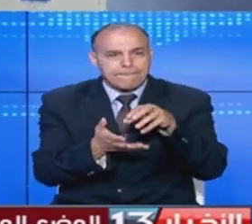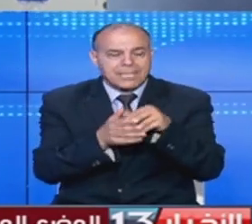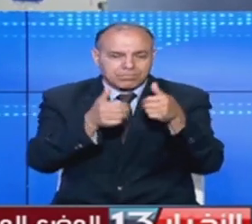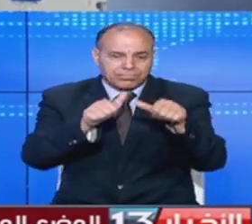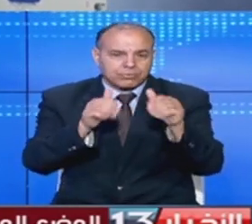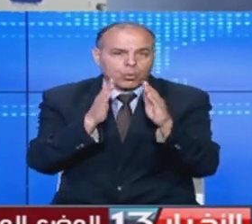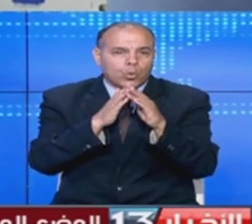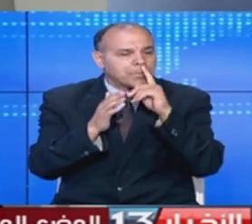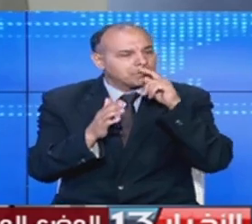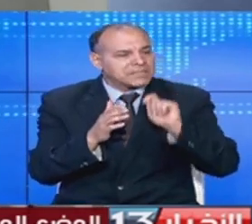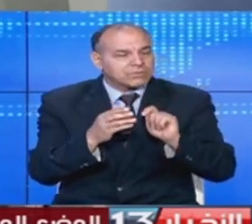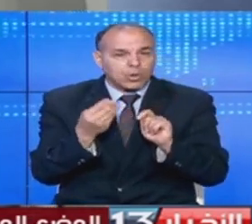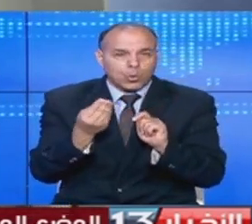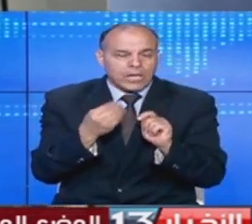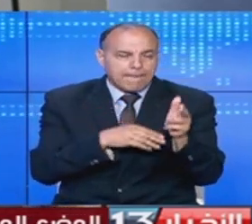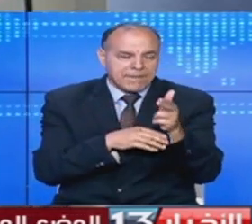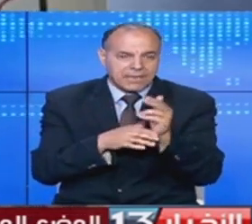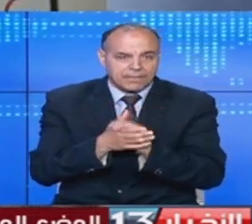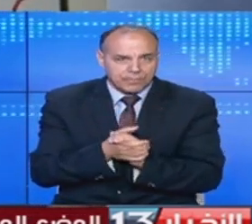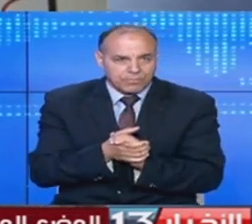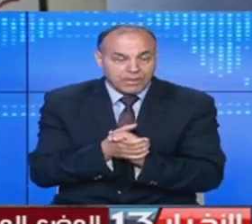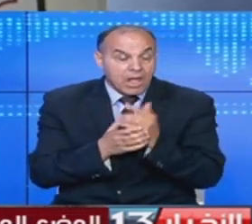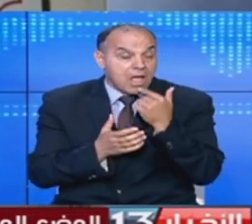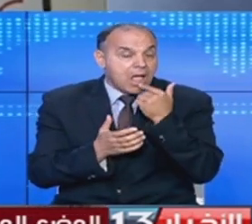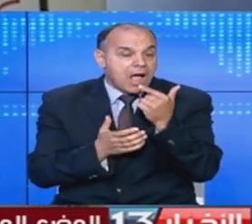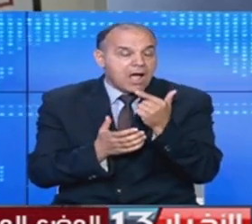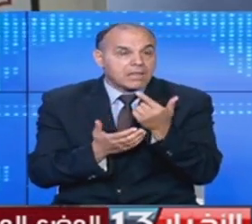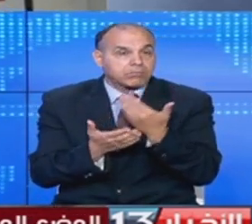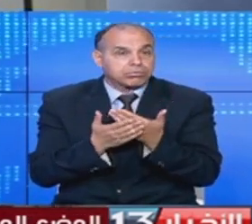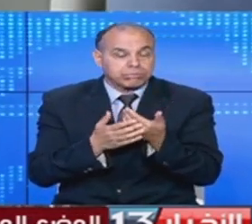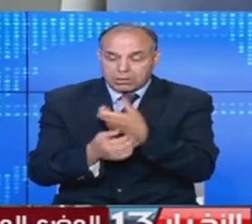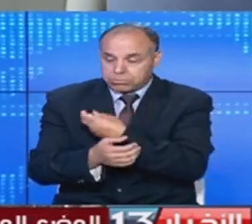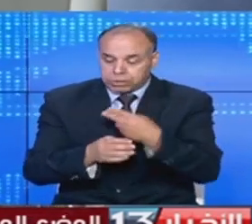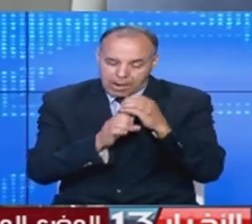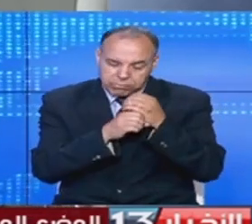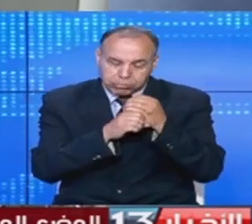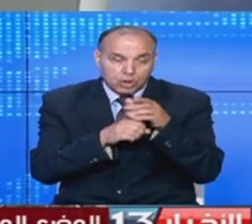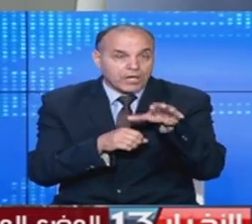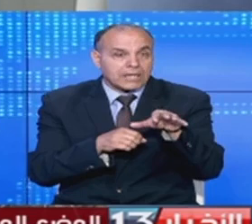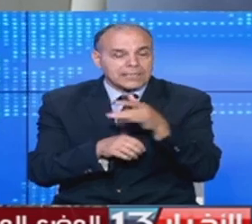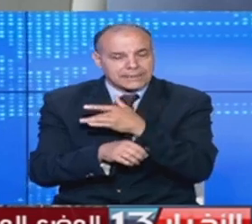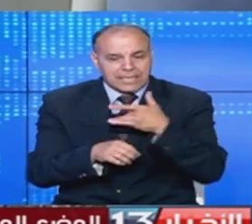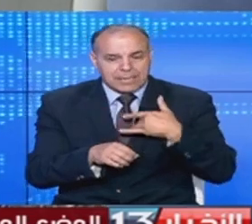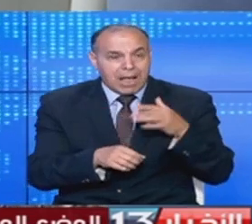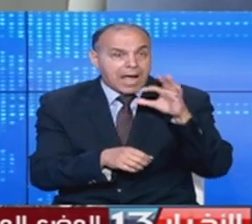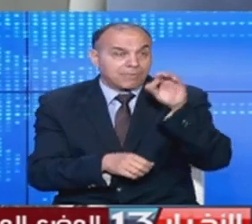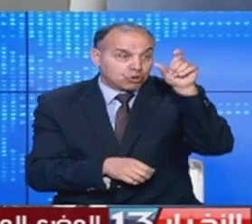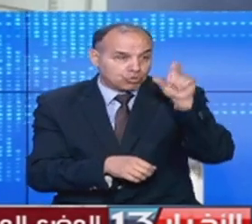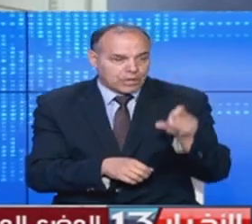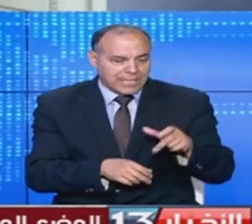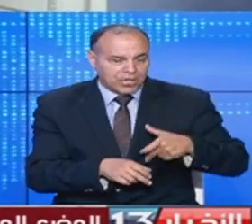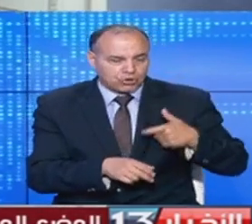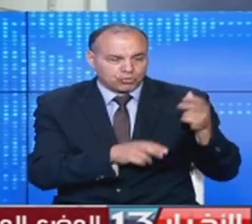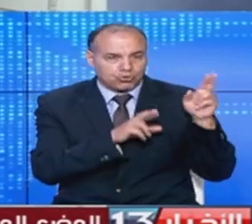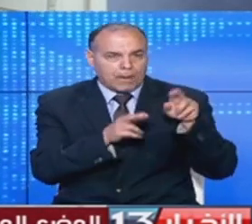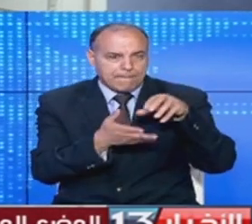للحجر الصحي الإجباري بالمهدية. في المقابل أثبتت التحاليل المخبرية بالجهاز سلامة 50 مقيما